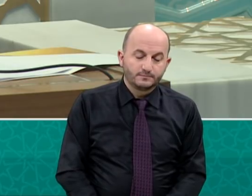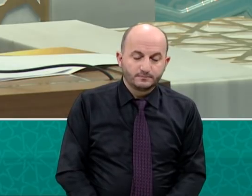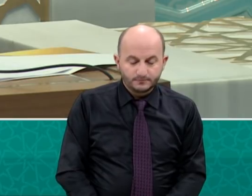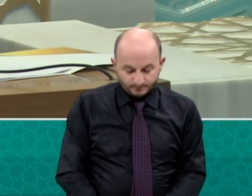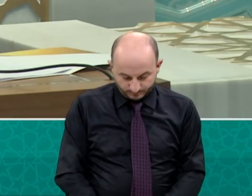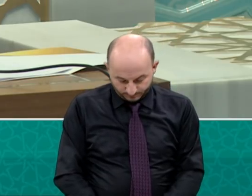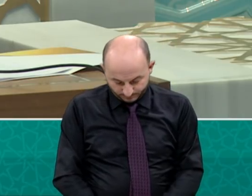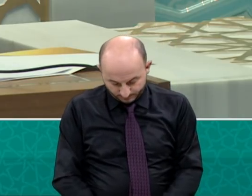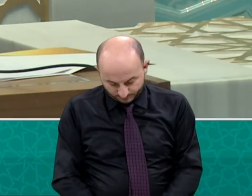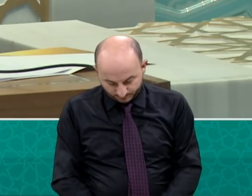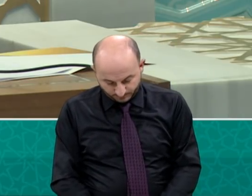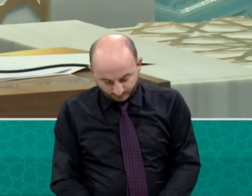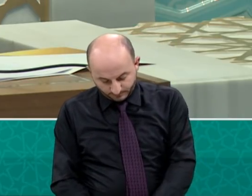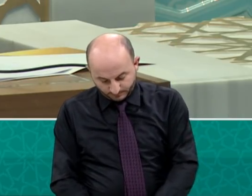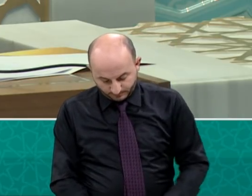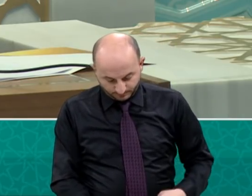بِاللّٰهِ وَرُسُولِهِ